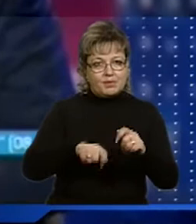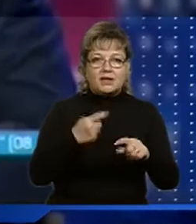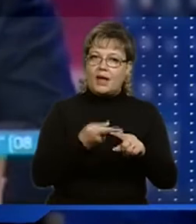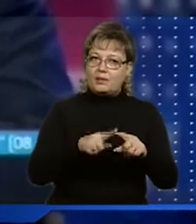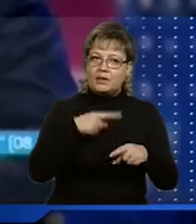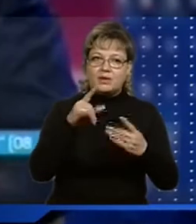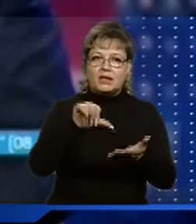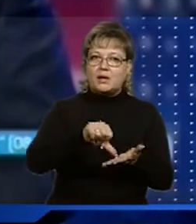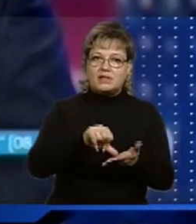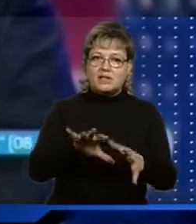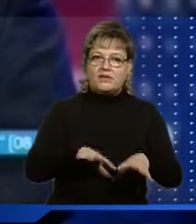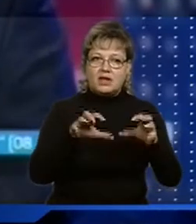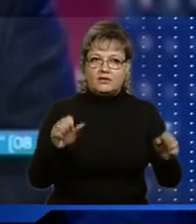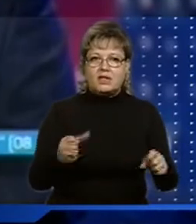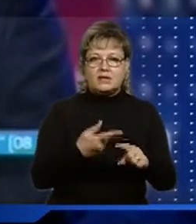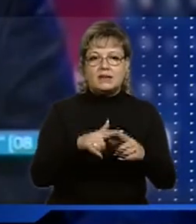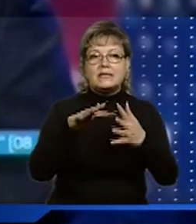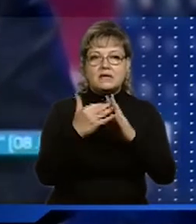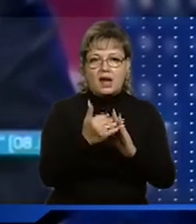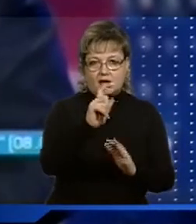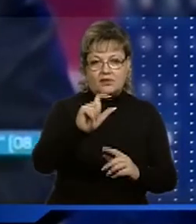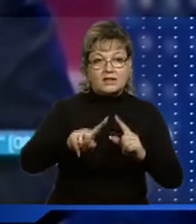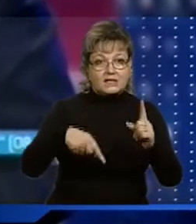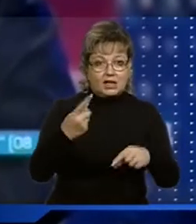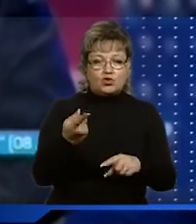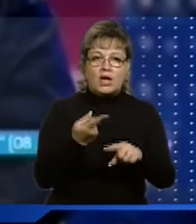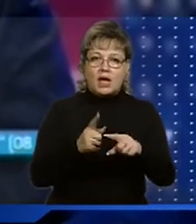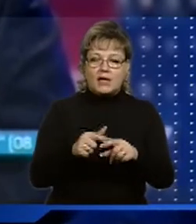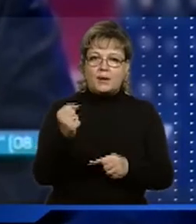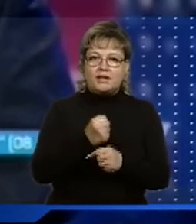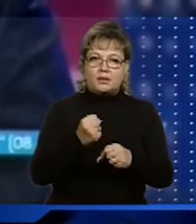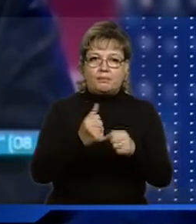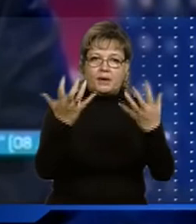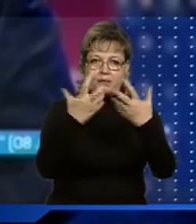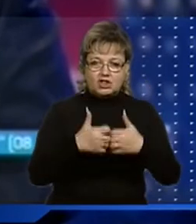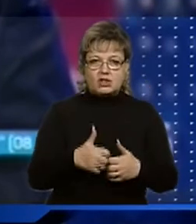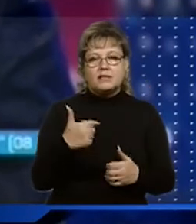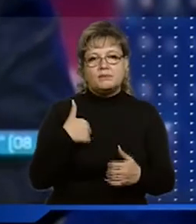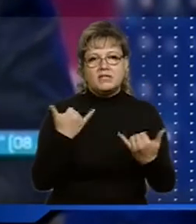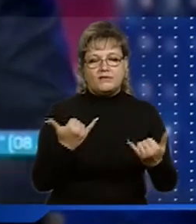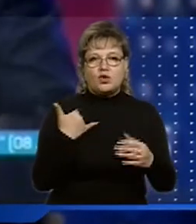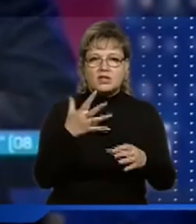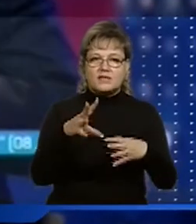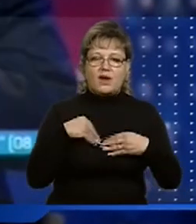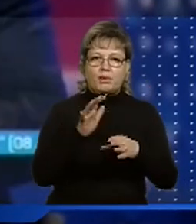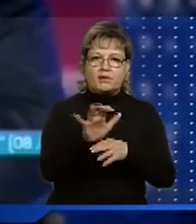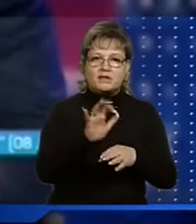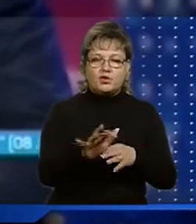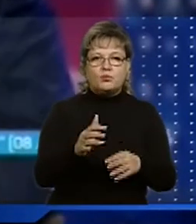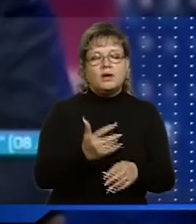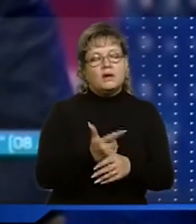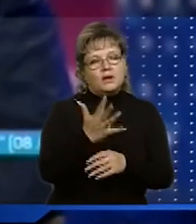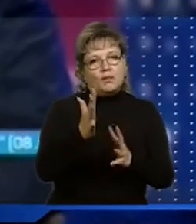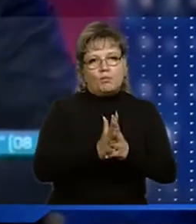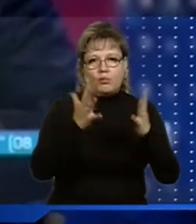Это говорят не представители власти, это селяне говорят. Следующее. Это перерабатывающая промышленность. Мы сегодня с вами производим в разы больше,